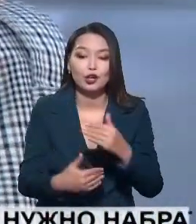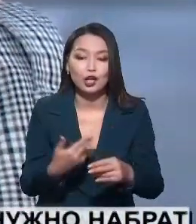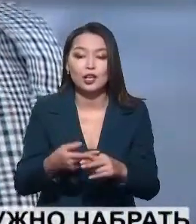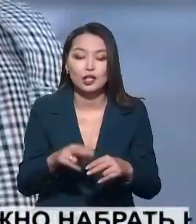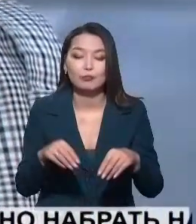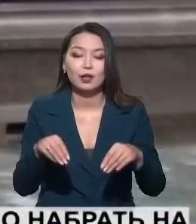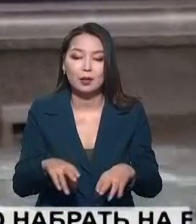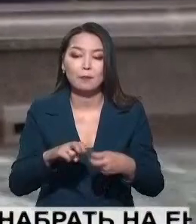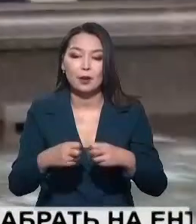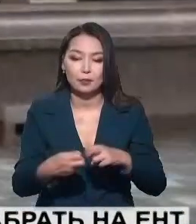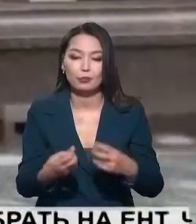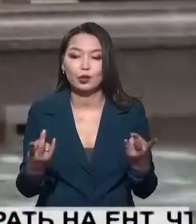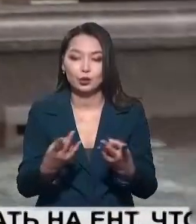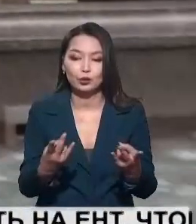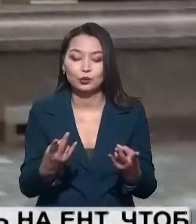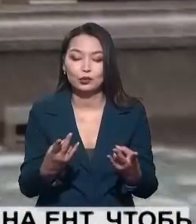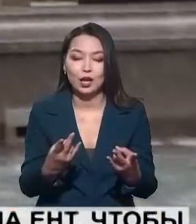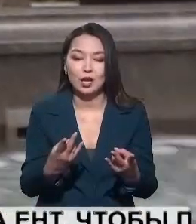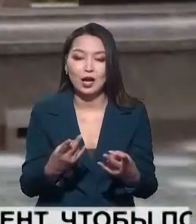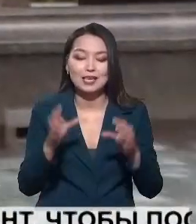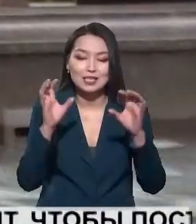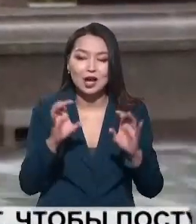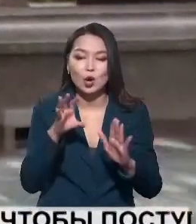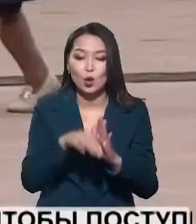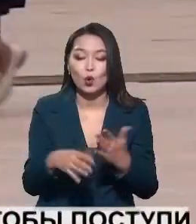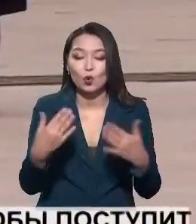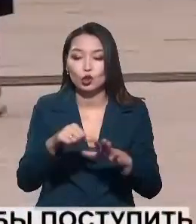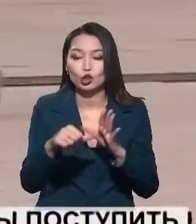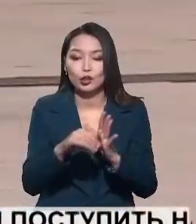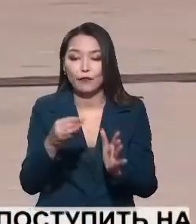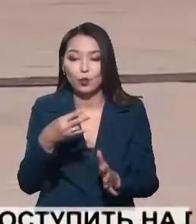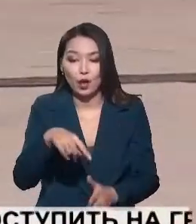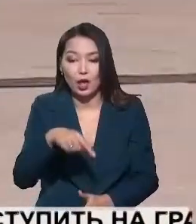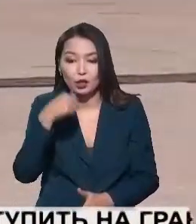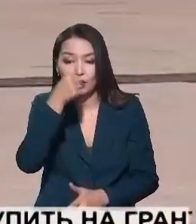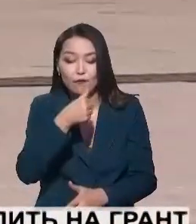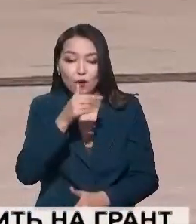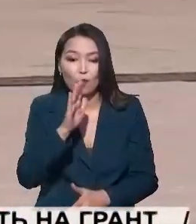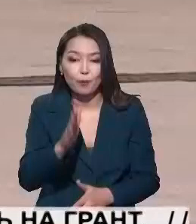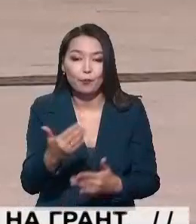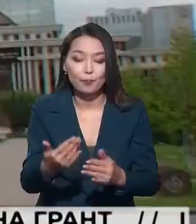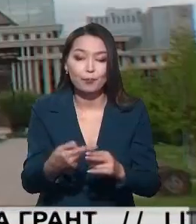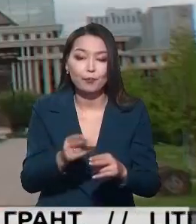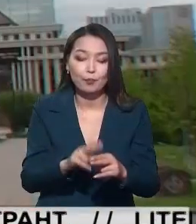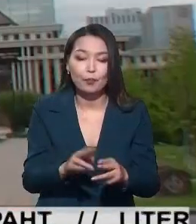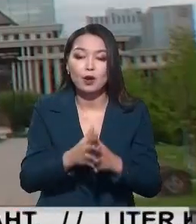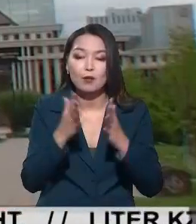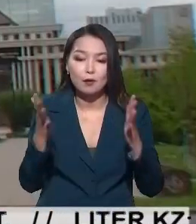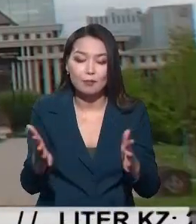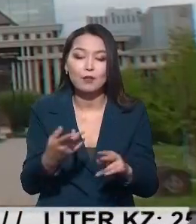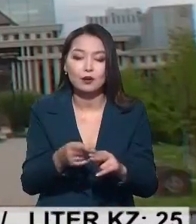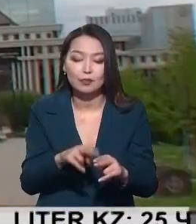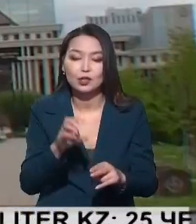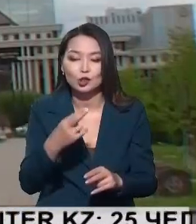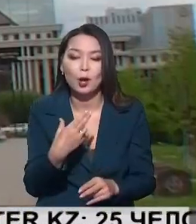этой проблемы. К слову, закон вступит в силу уже 16 июня этого года. Однако следует помнить, что это большая социальная проблема,